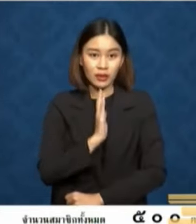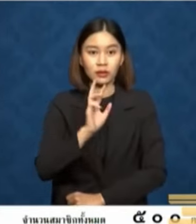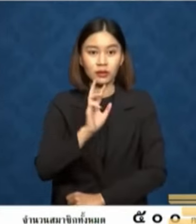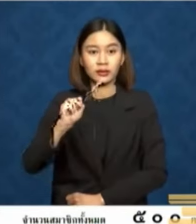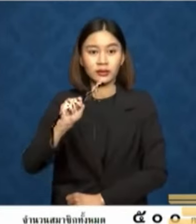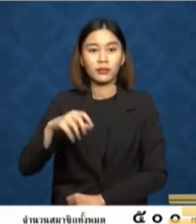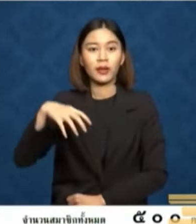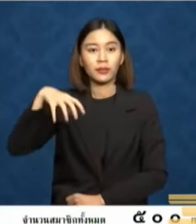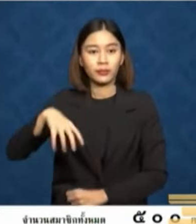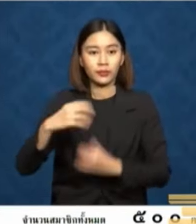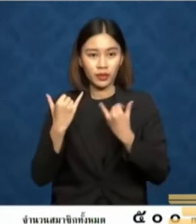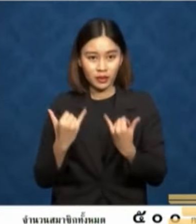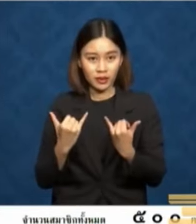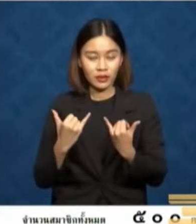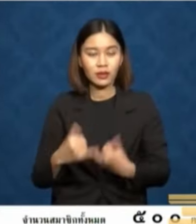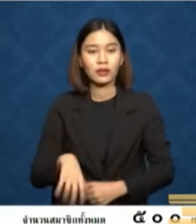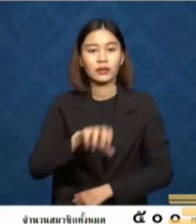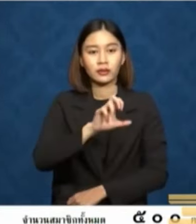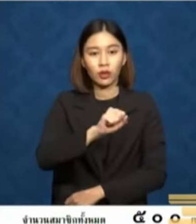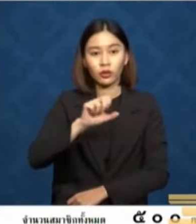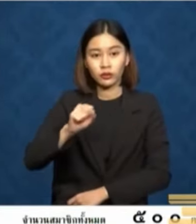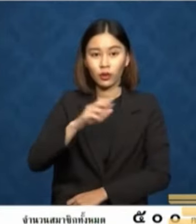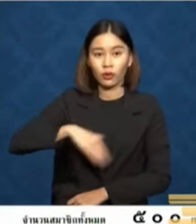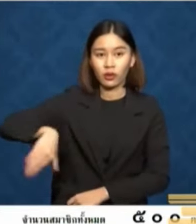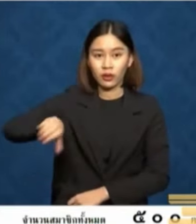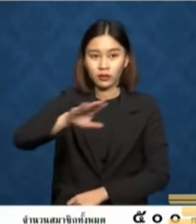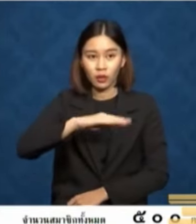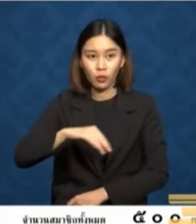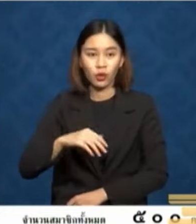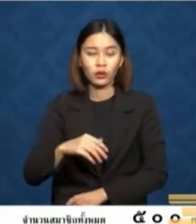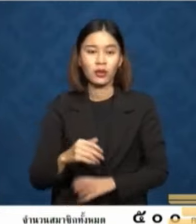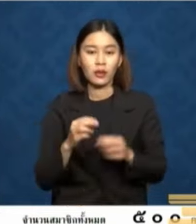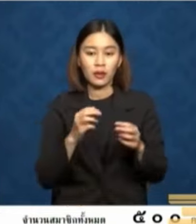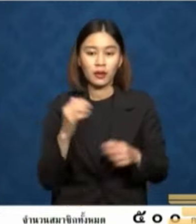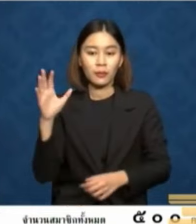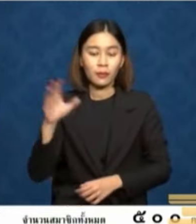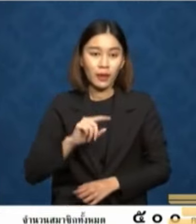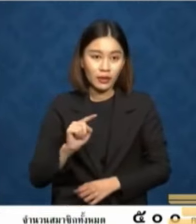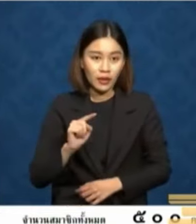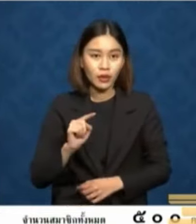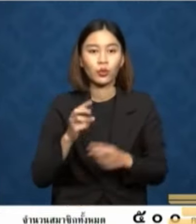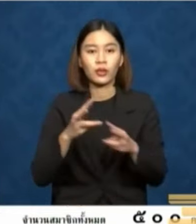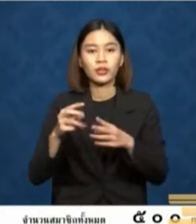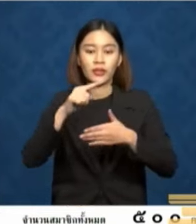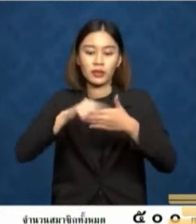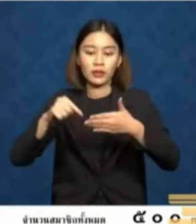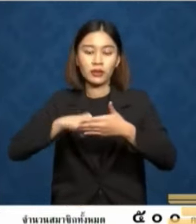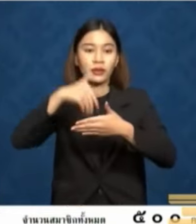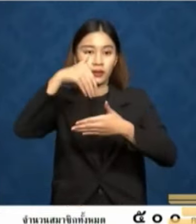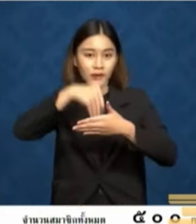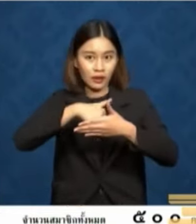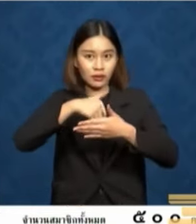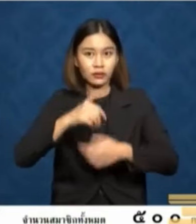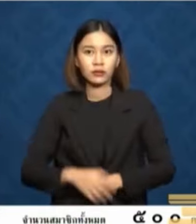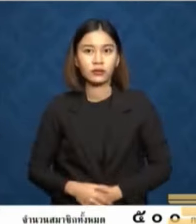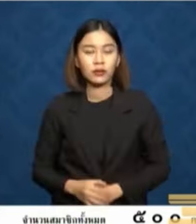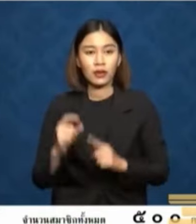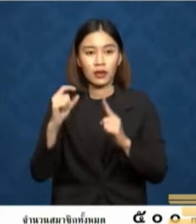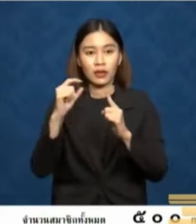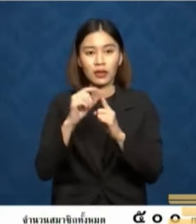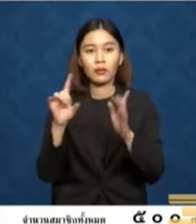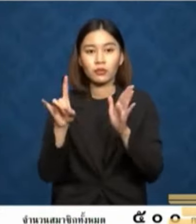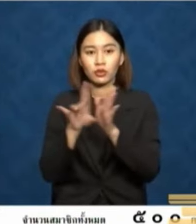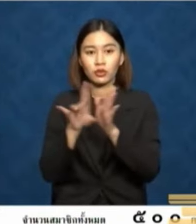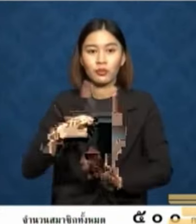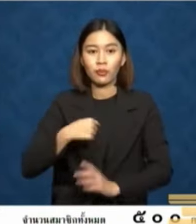สภาแห่งนี้สภาผู้แทนราษฎรที่พวกเรามาจากการเลือกตั้งท่านประธานที่เคารพครับอีกคำสุดท้าย